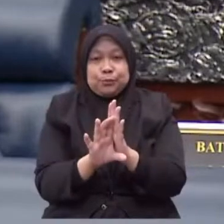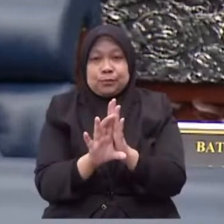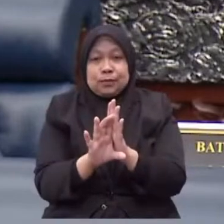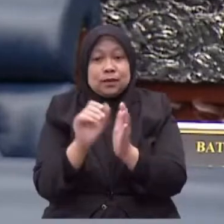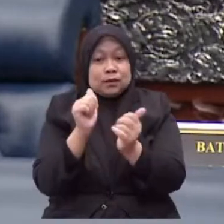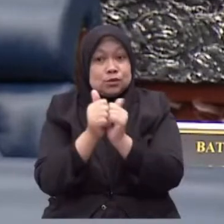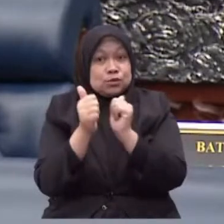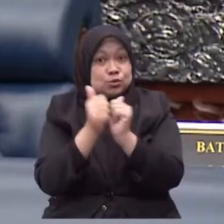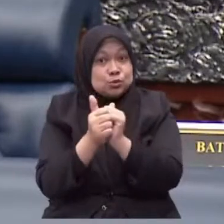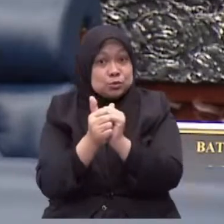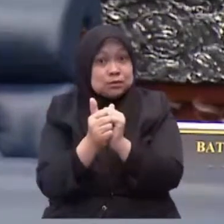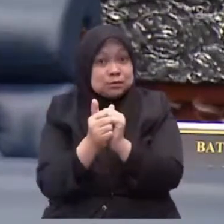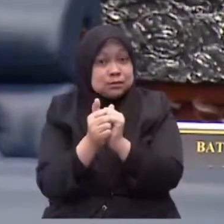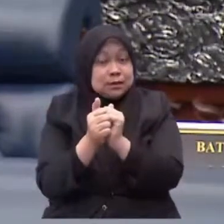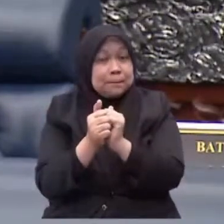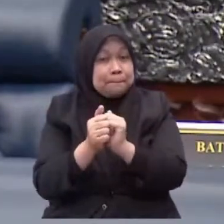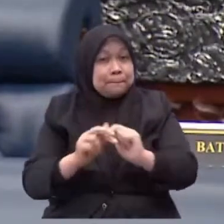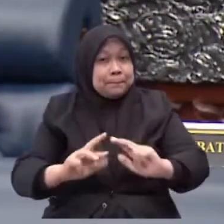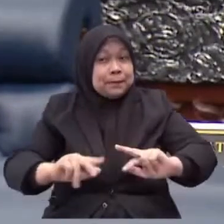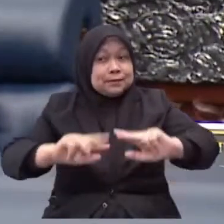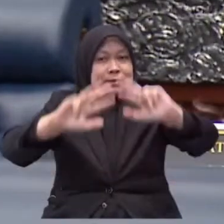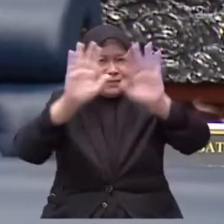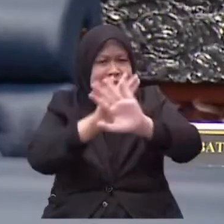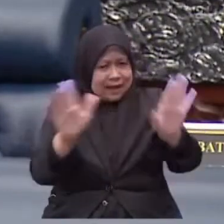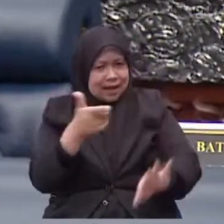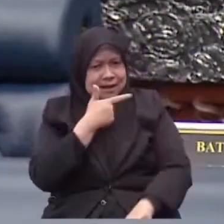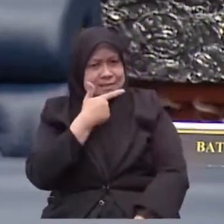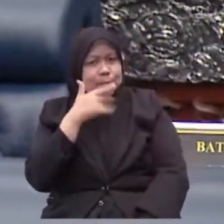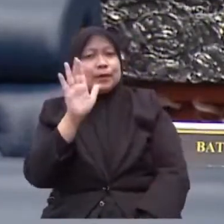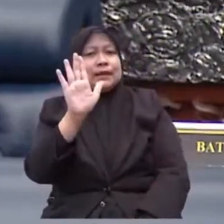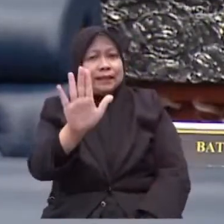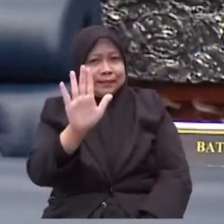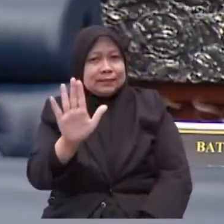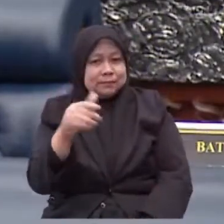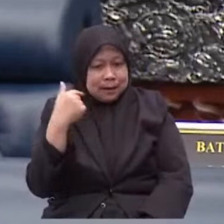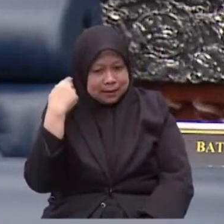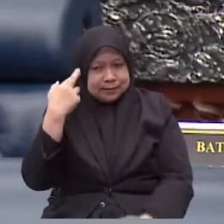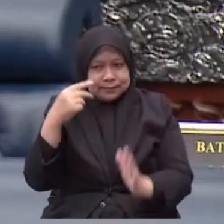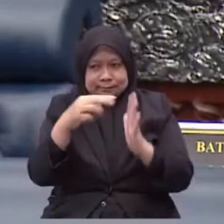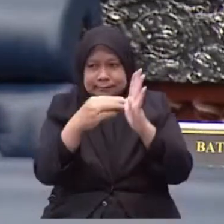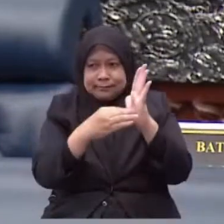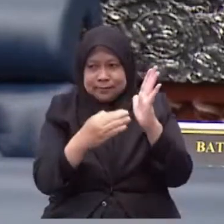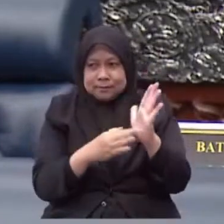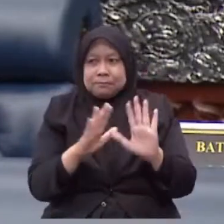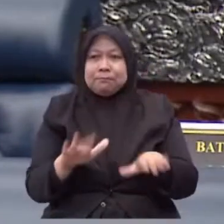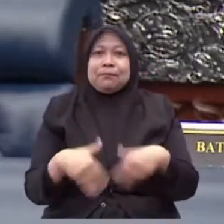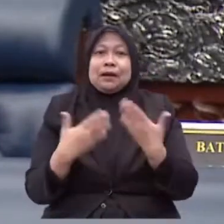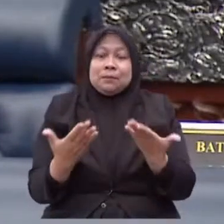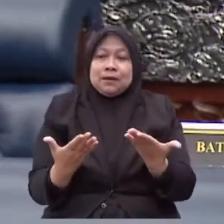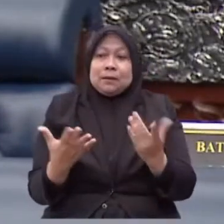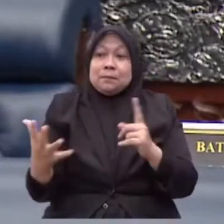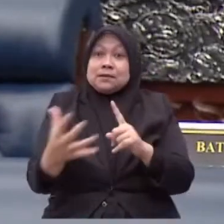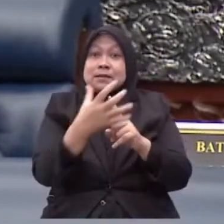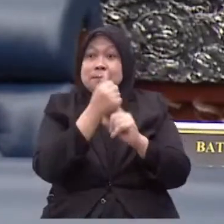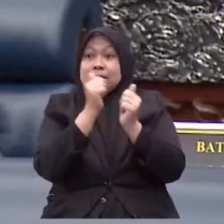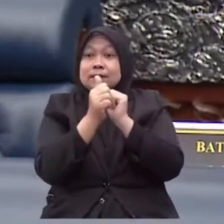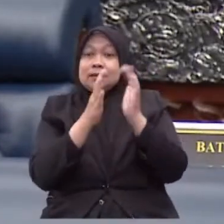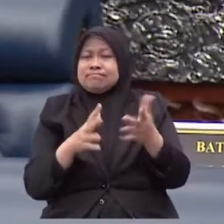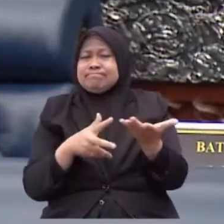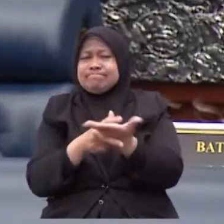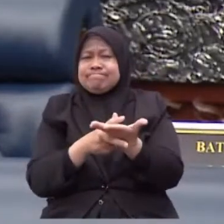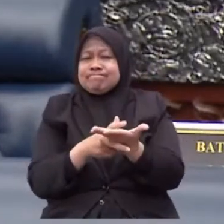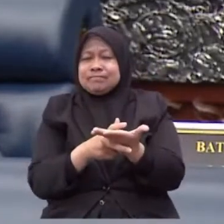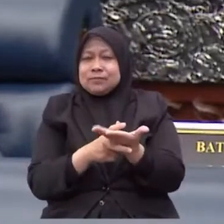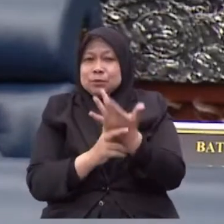bukan prestasi tinggi Jangan ketawa karena nanti saya ada fakta sini untuk membuktikan Bagaimana pencapaian atlit kita memang